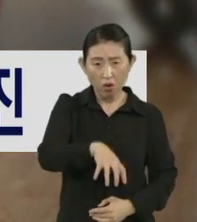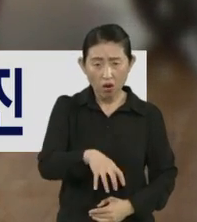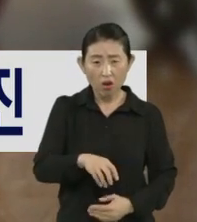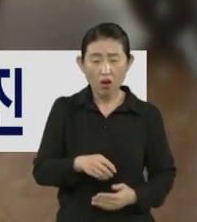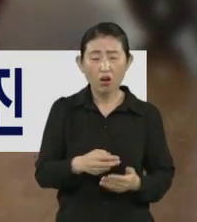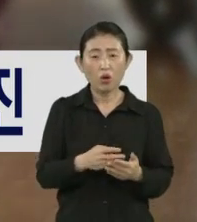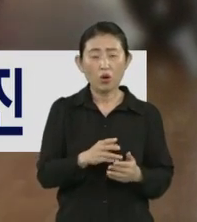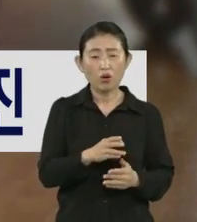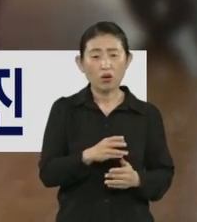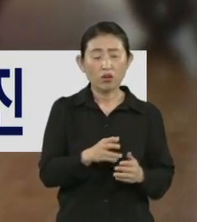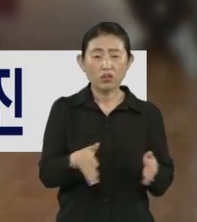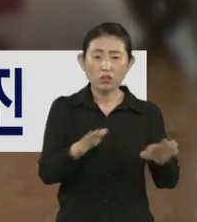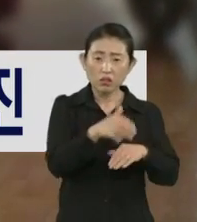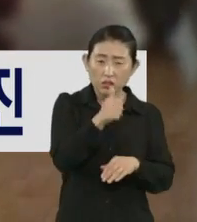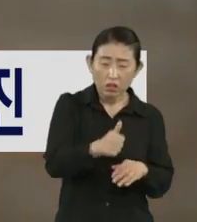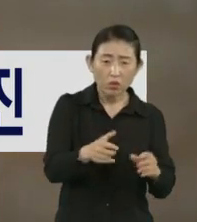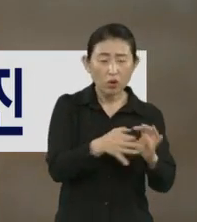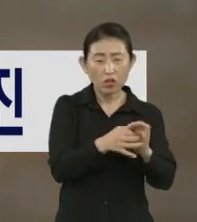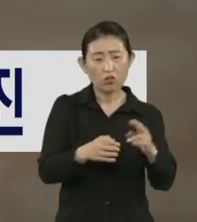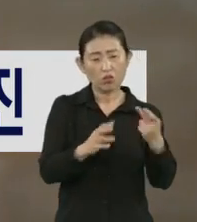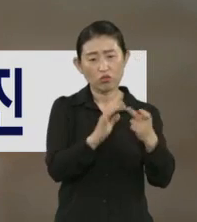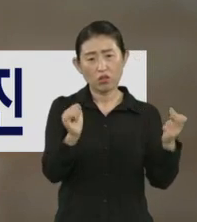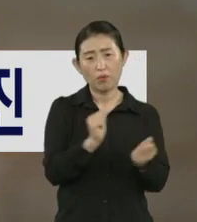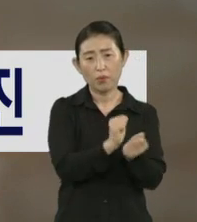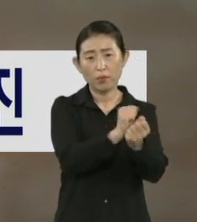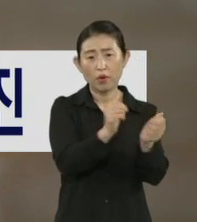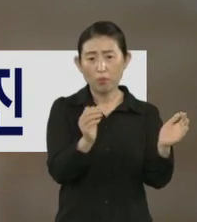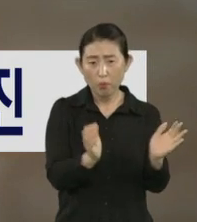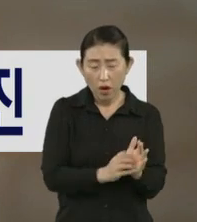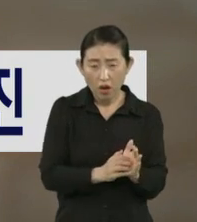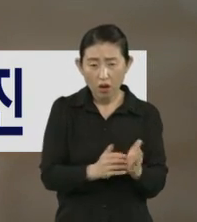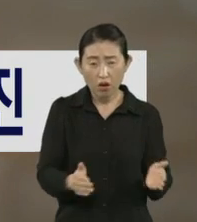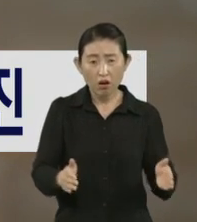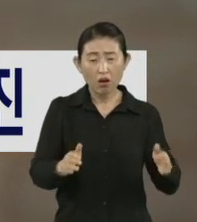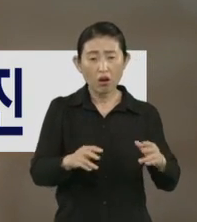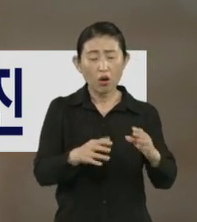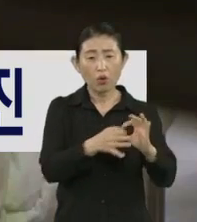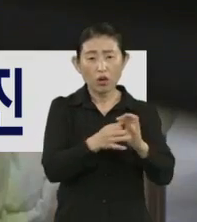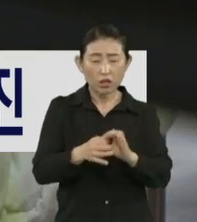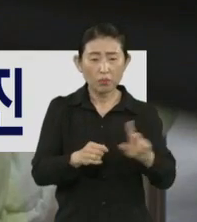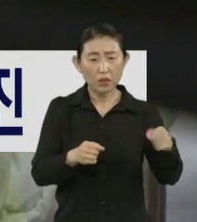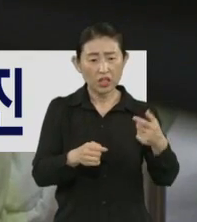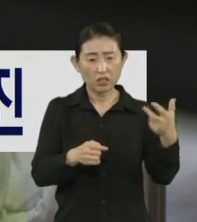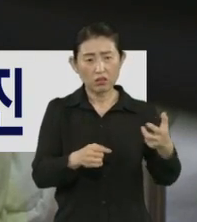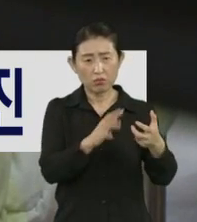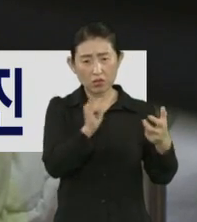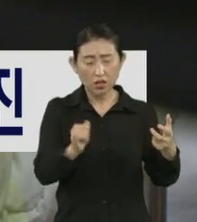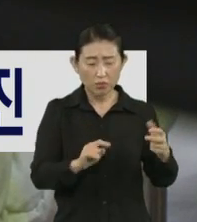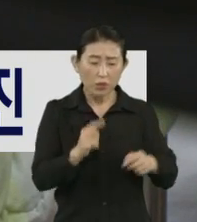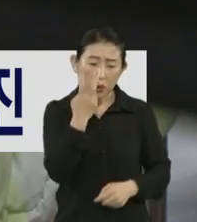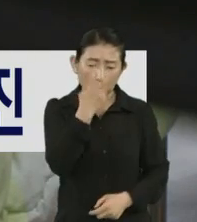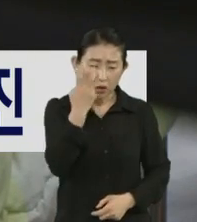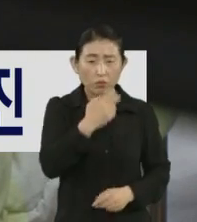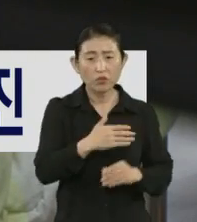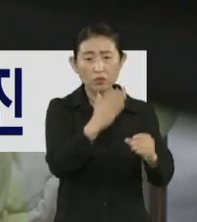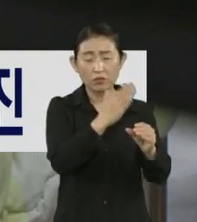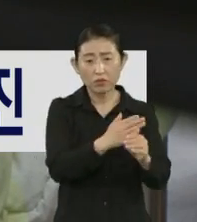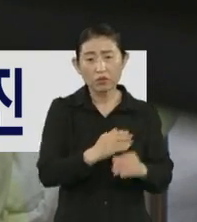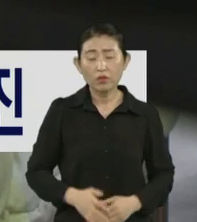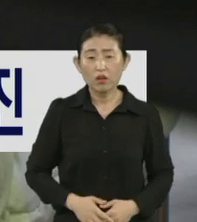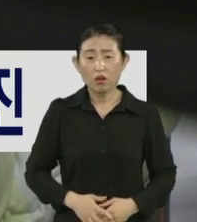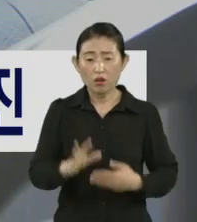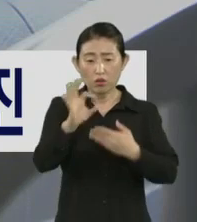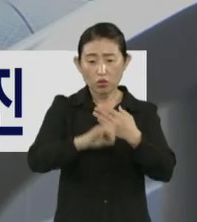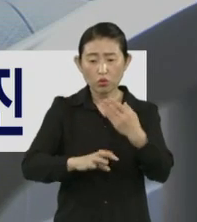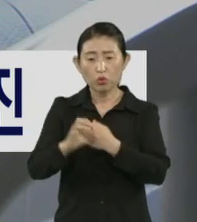입소자 와 시 설 장 등 12명이 이 따라 밝힌데 시설 관계자 170여 명에 대한 검사가 진행되고 있습니다